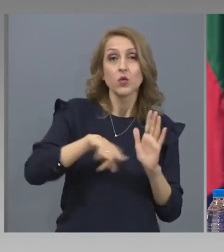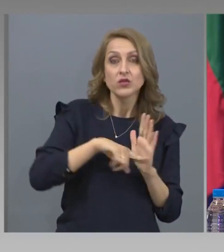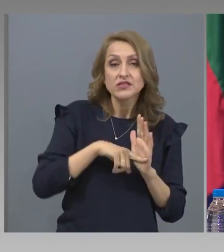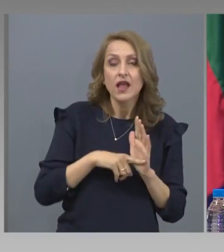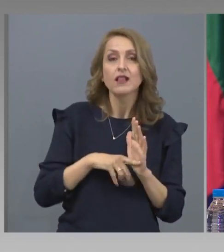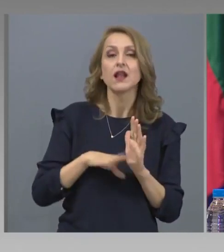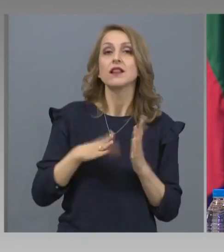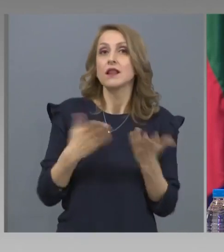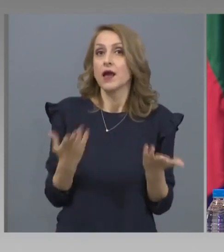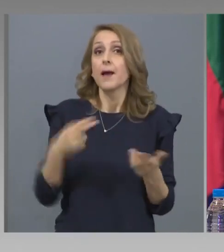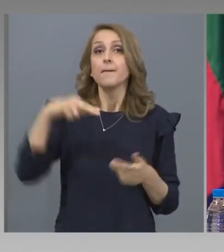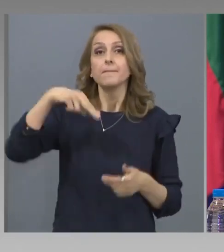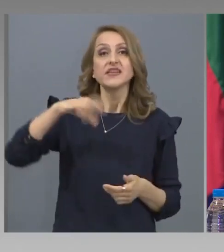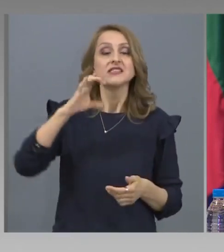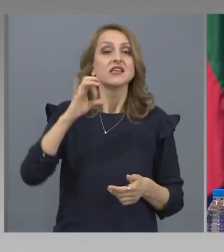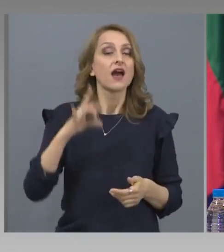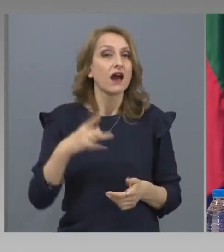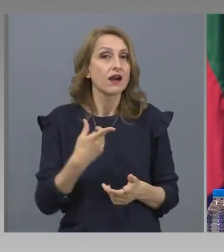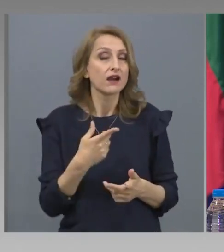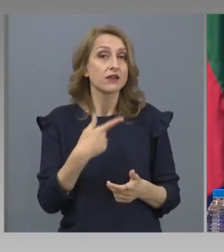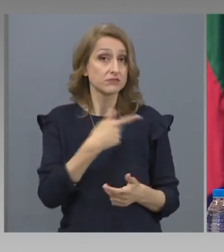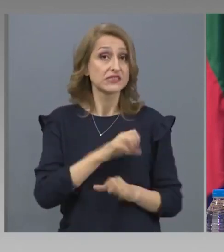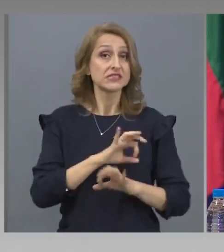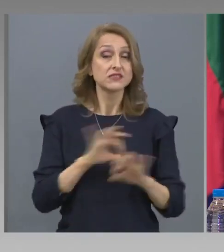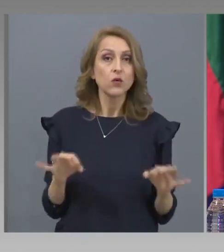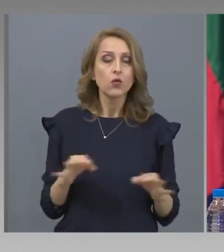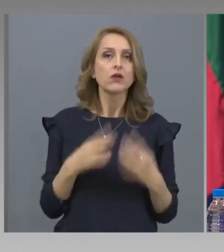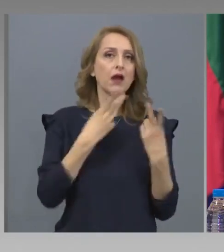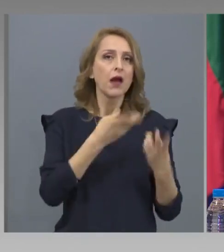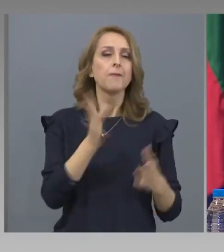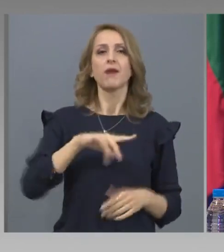това, PCR-ите, които ги казваме, че са сигурни, се